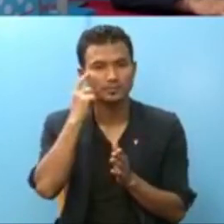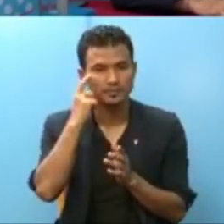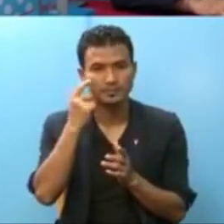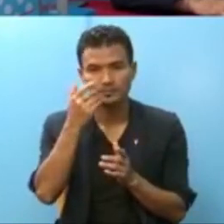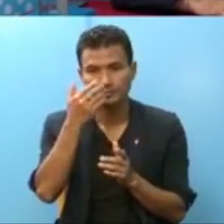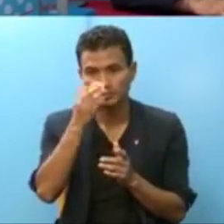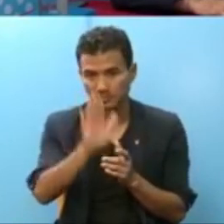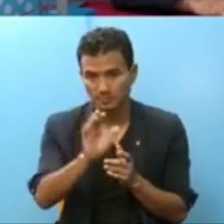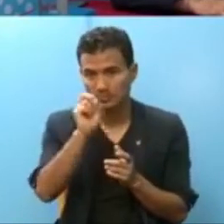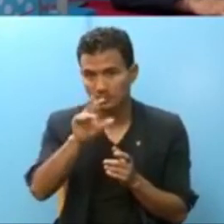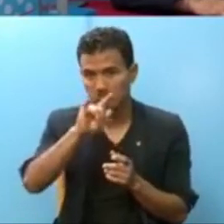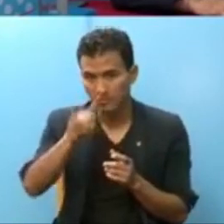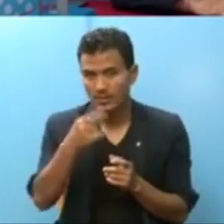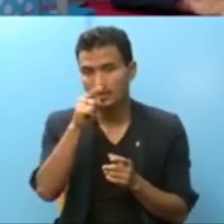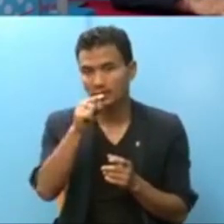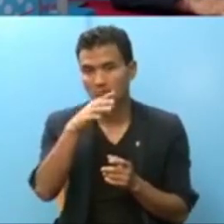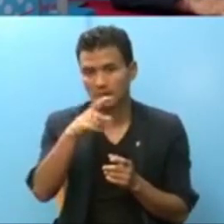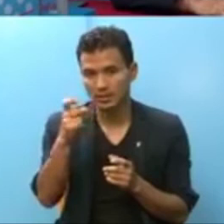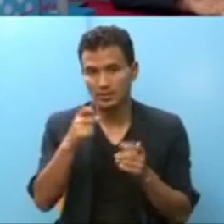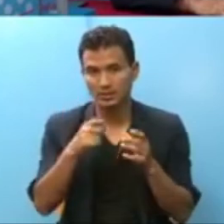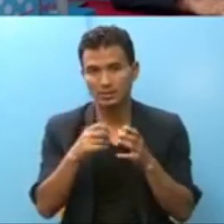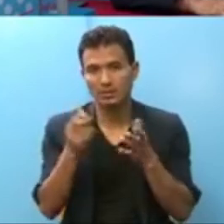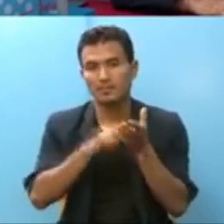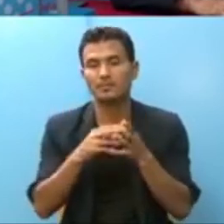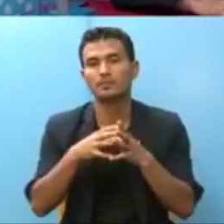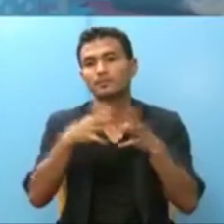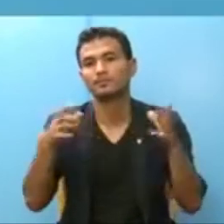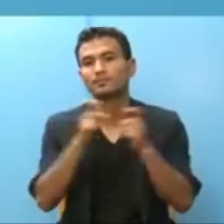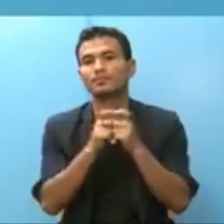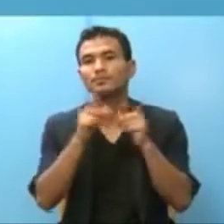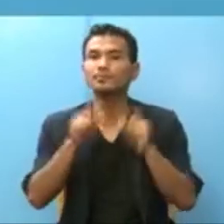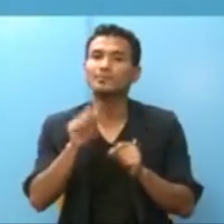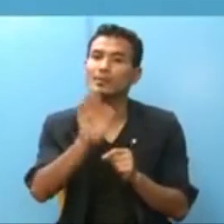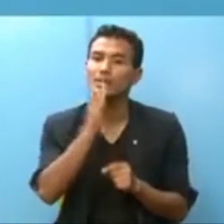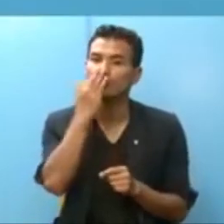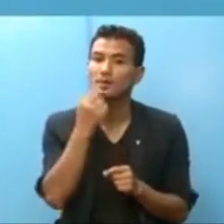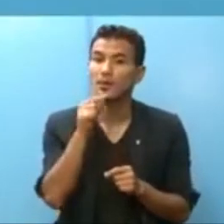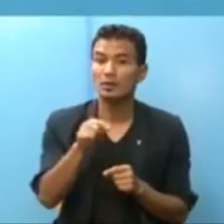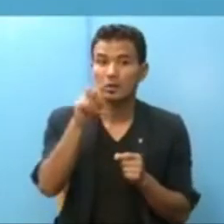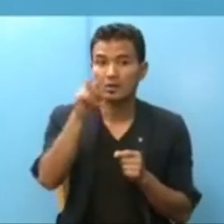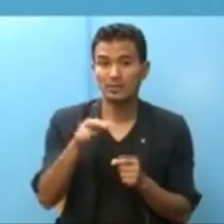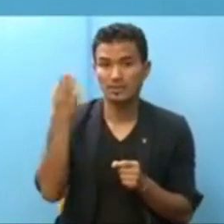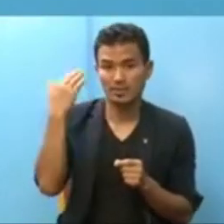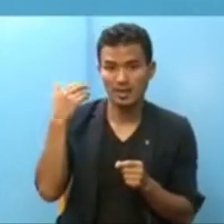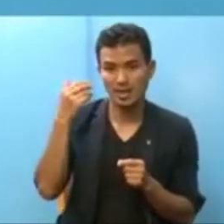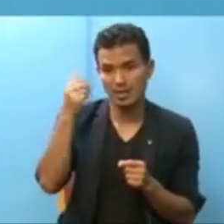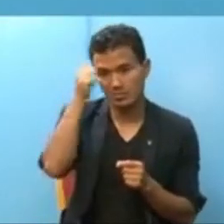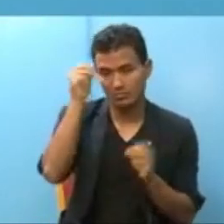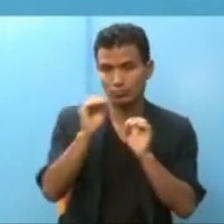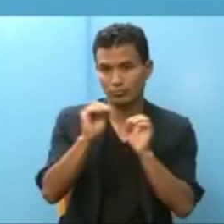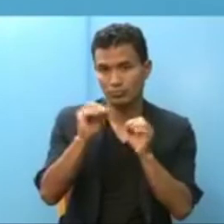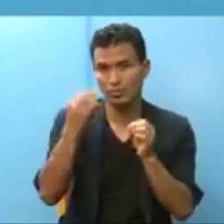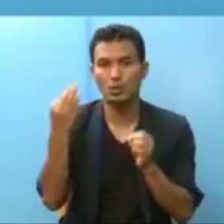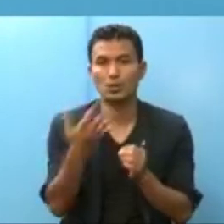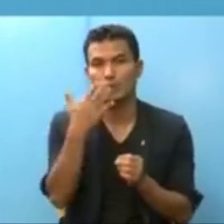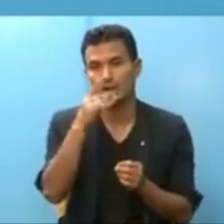शर्वंनी यह वस्का रना चैनल जेलेक थेवेिंगा